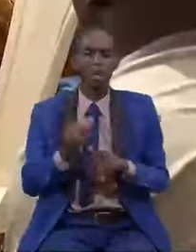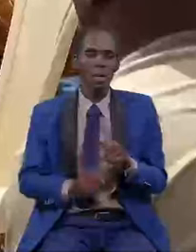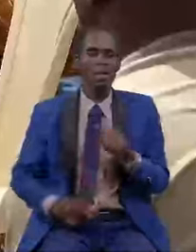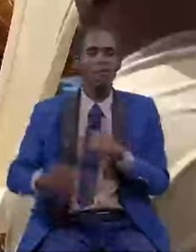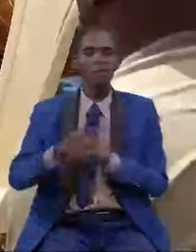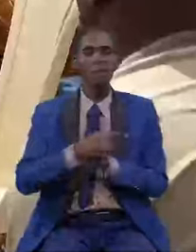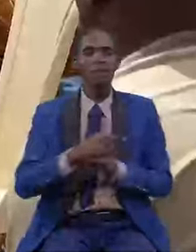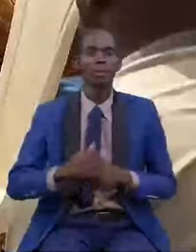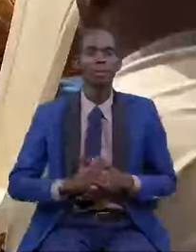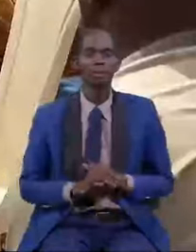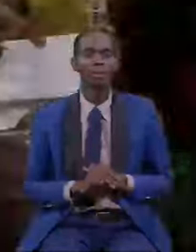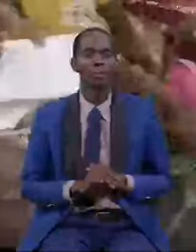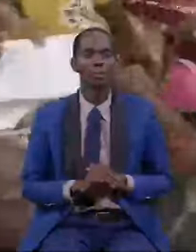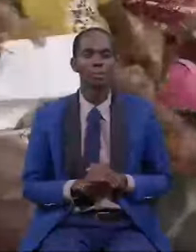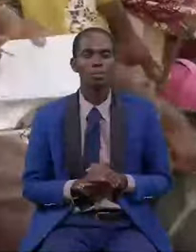jour.